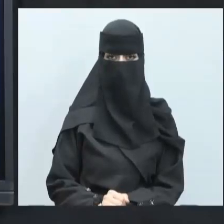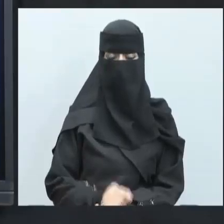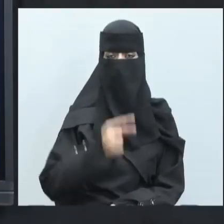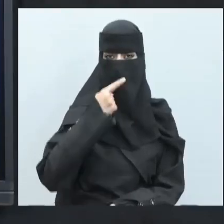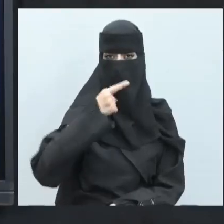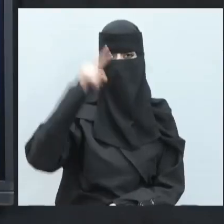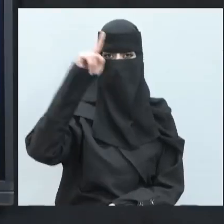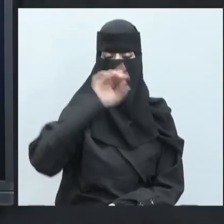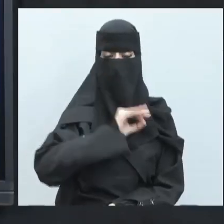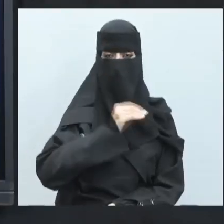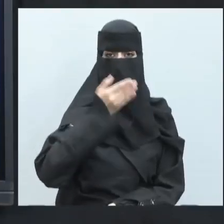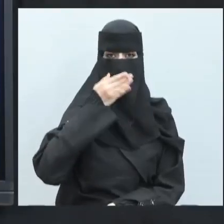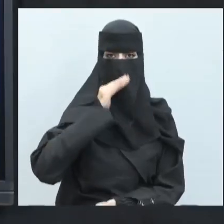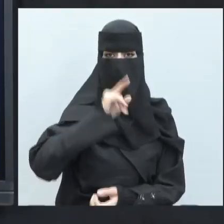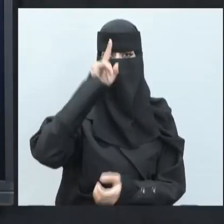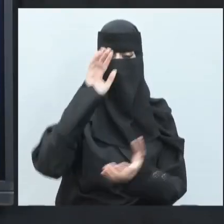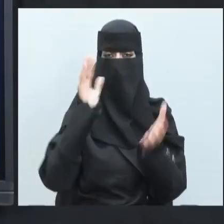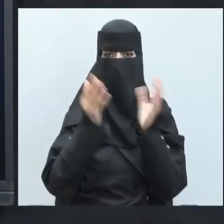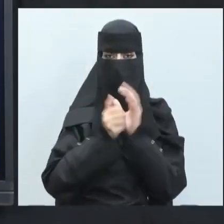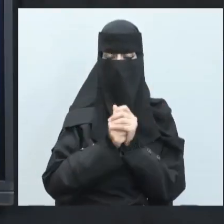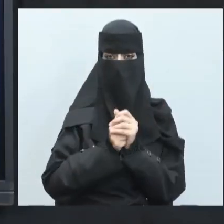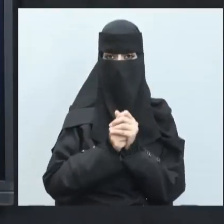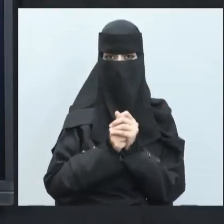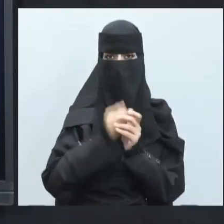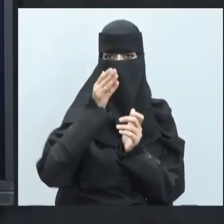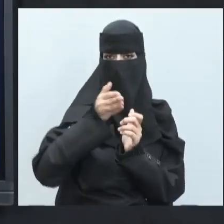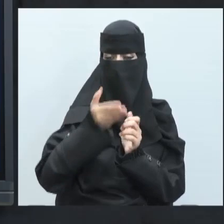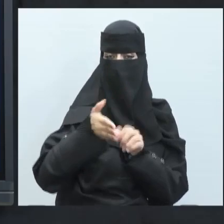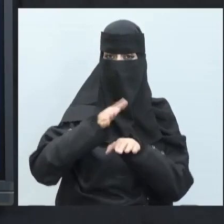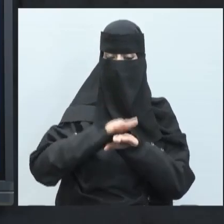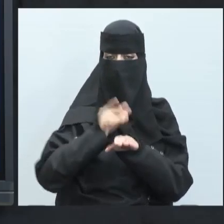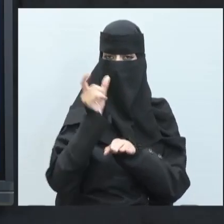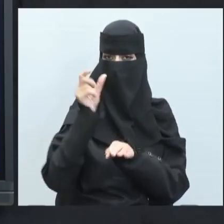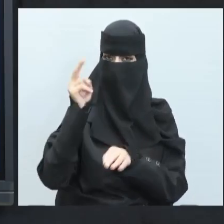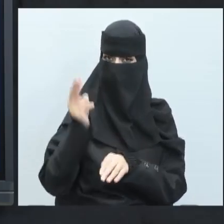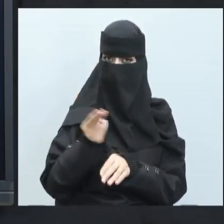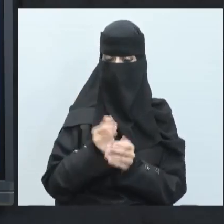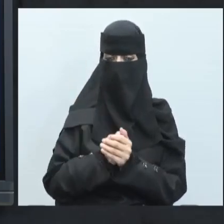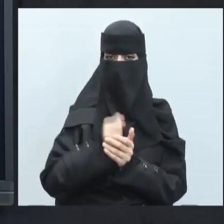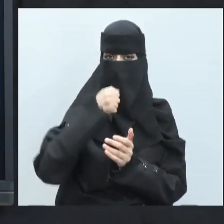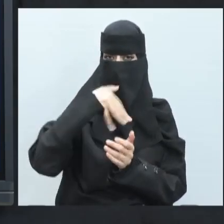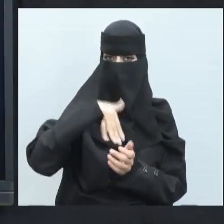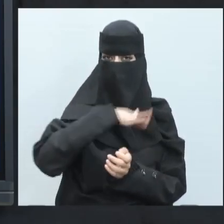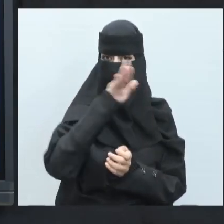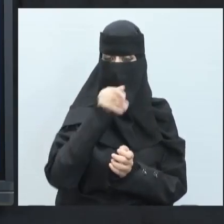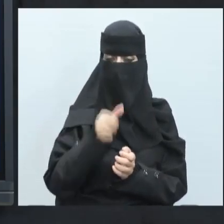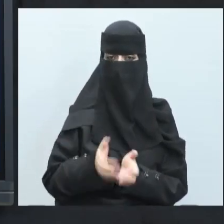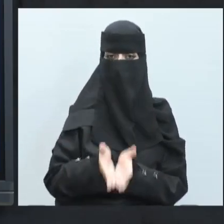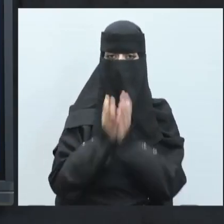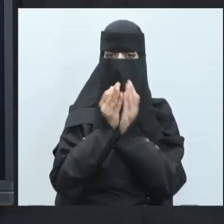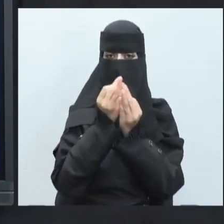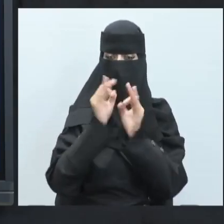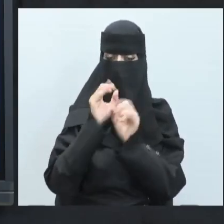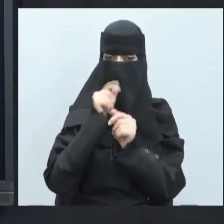بسم الله الرحمن الرحيم الحمد لله رب العالمين والصلاه والسلام على سيدنا ونبينا محمد عليه افضل الصلاه